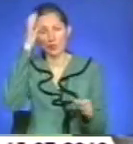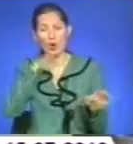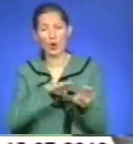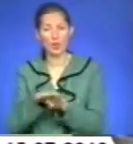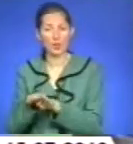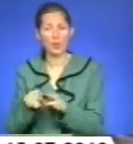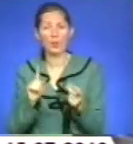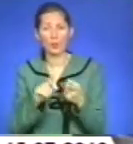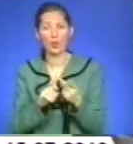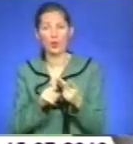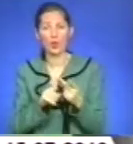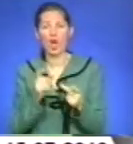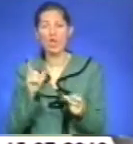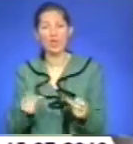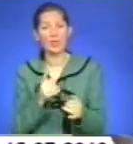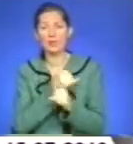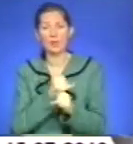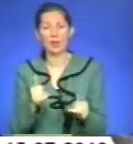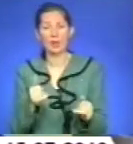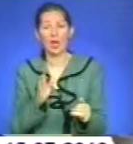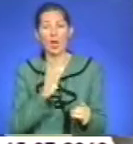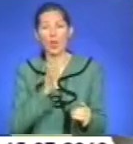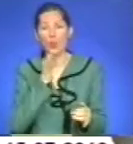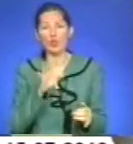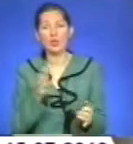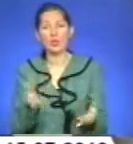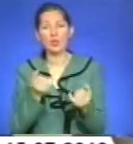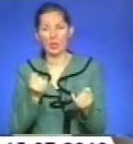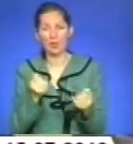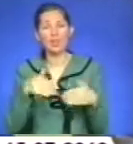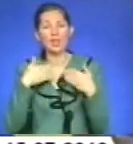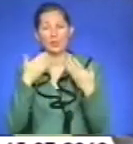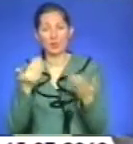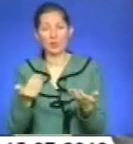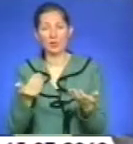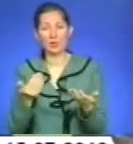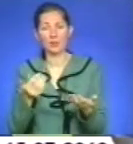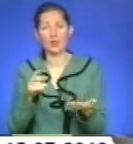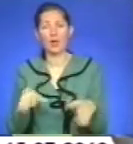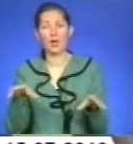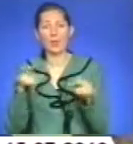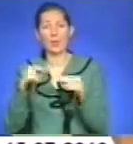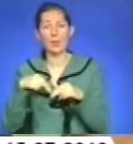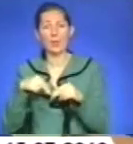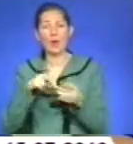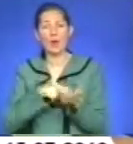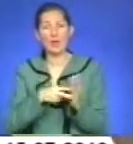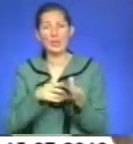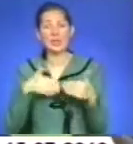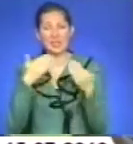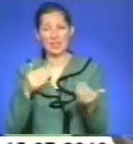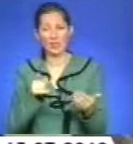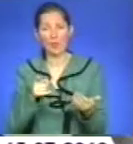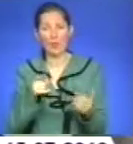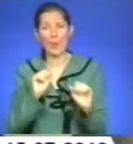що людина не спроможна будь-що підтримати і будь-що ініціювати. Ну ж таки, в плані ініціативи, навіть в